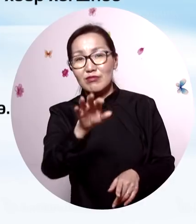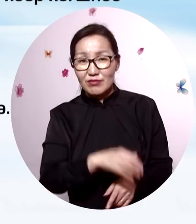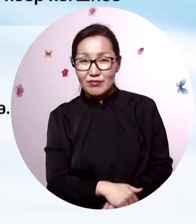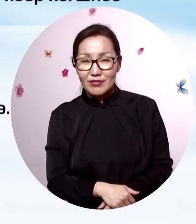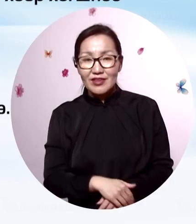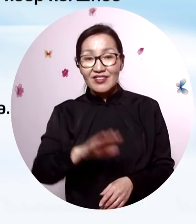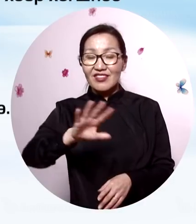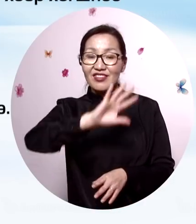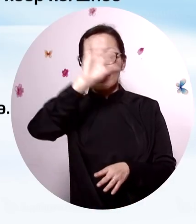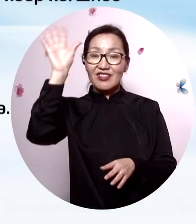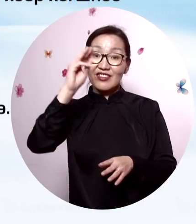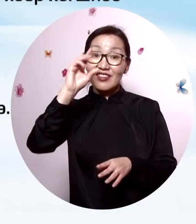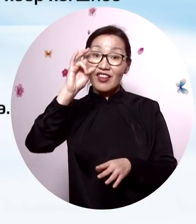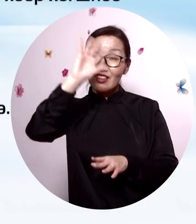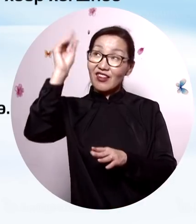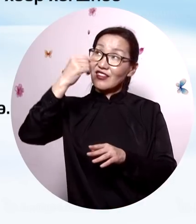Тэнгэрт халсан.